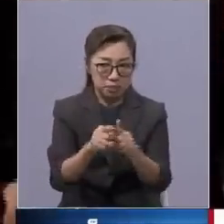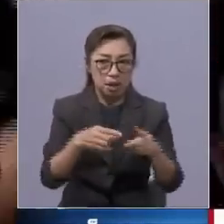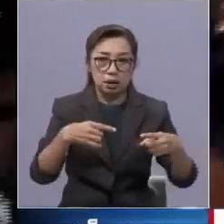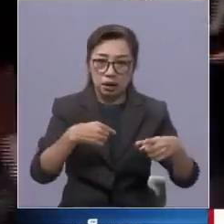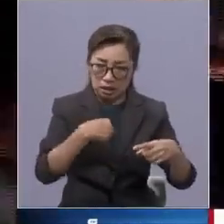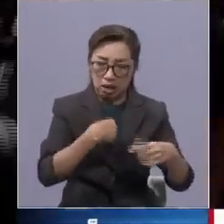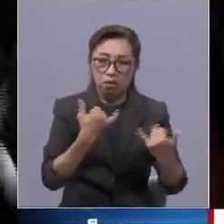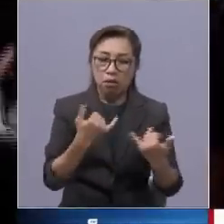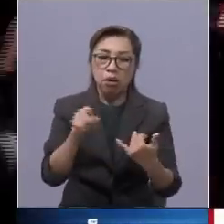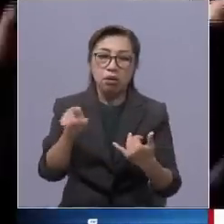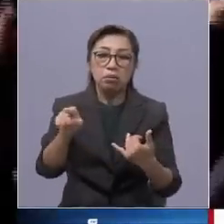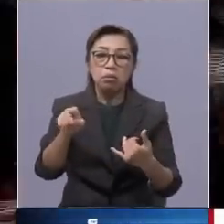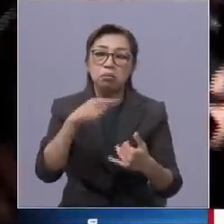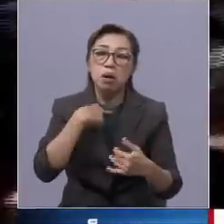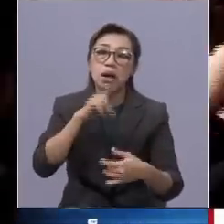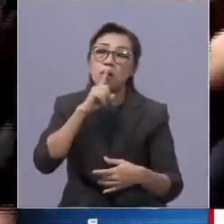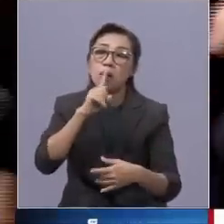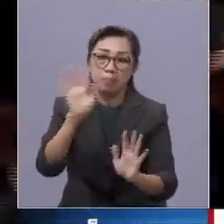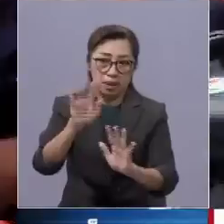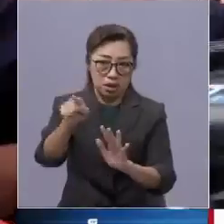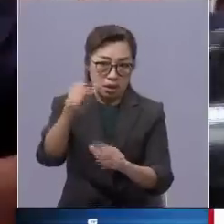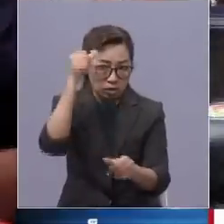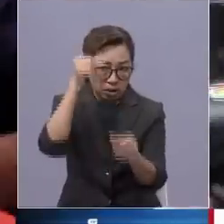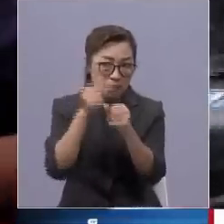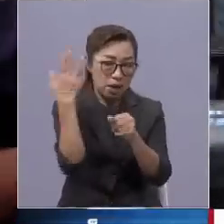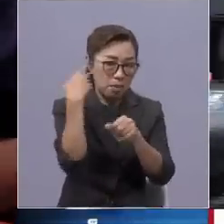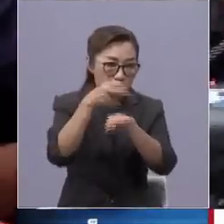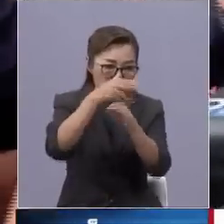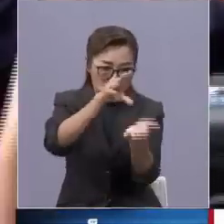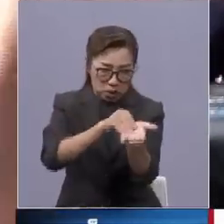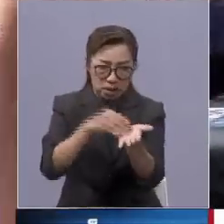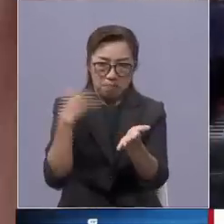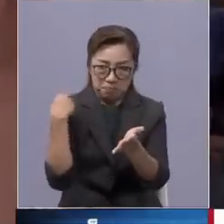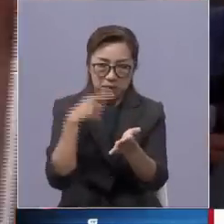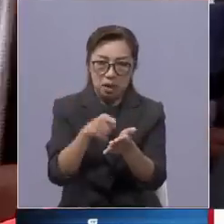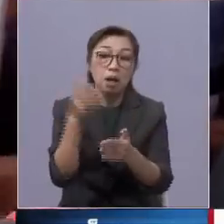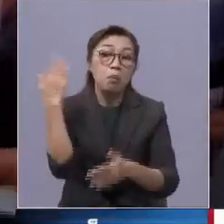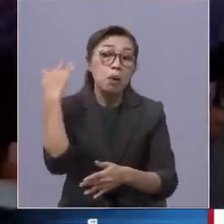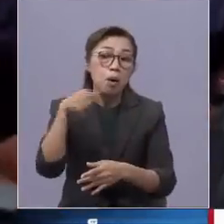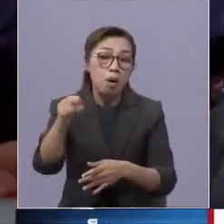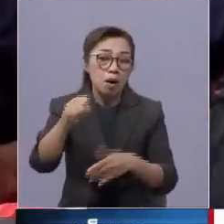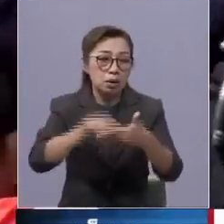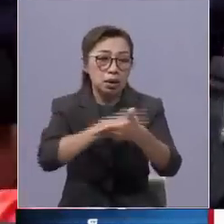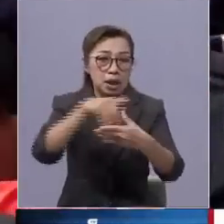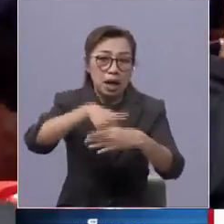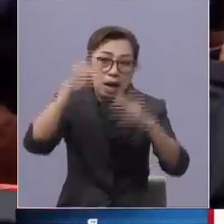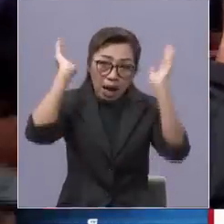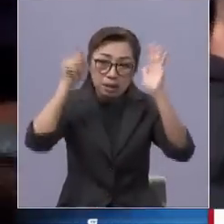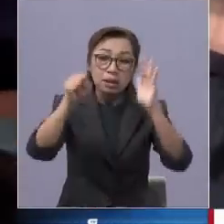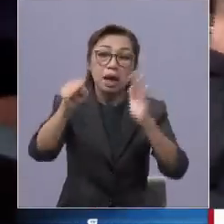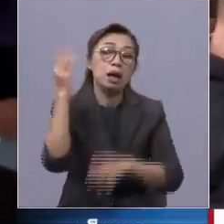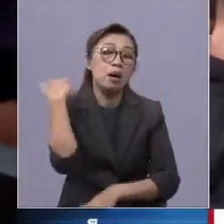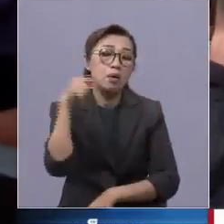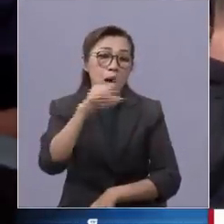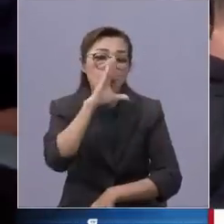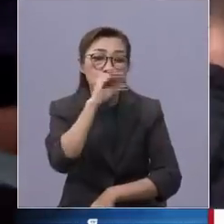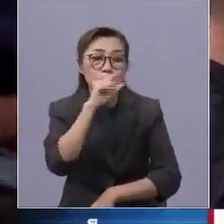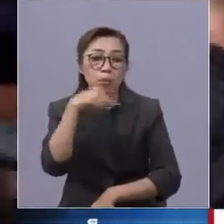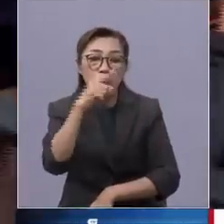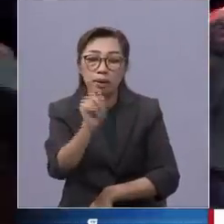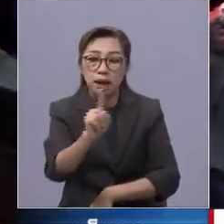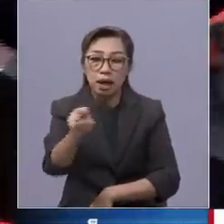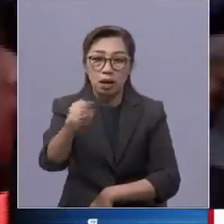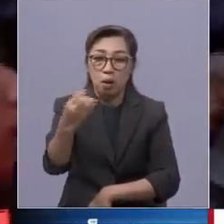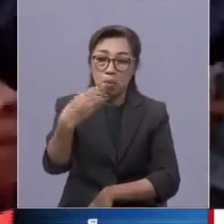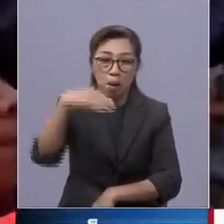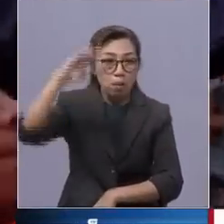ให้ได้ว่ามันมีดิจิทัลฟุตปรินต์เป็นยังไงและจำให้ได้ว่าตอนที่ดีเบตหาเสียงผ่านสื่อบอกว่ายังไงจะบอกว่าปฏิรูปก